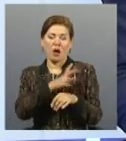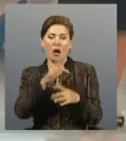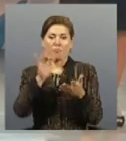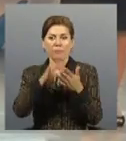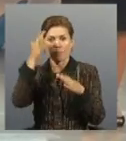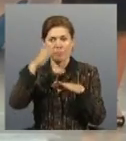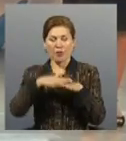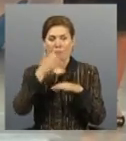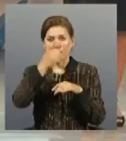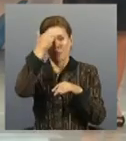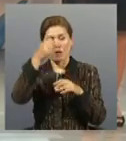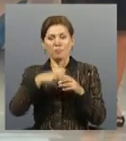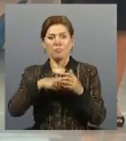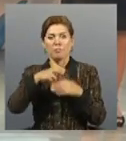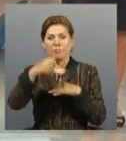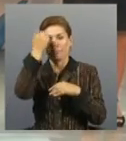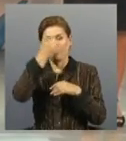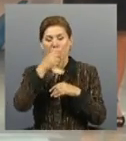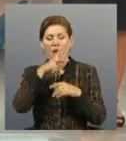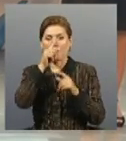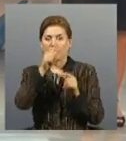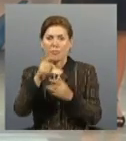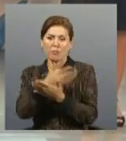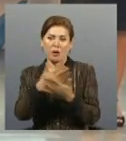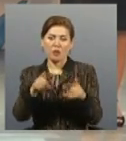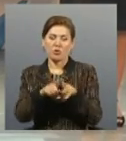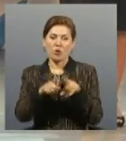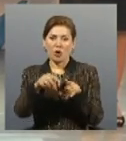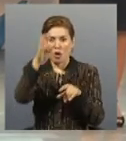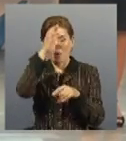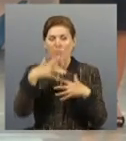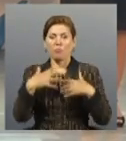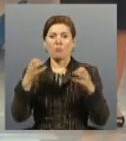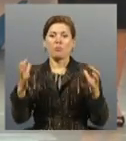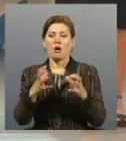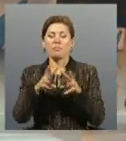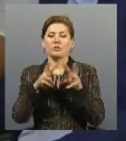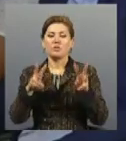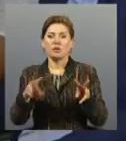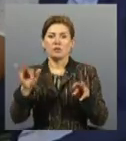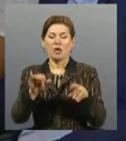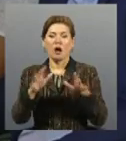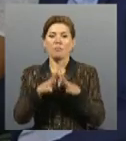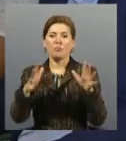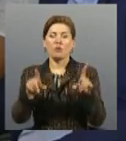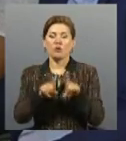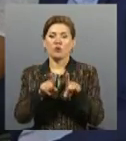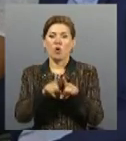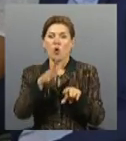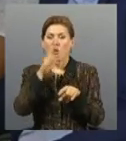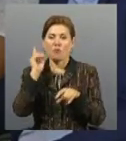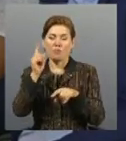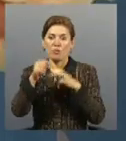әкімі атынан алғыс хаттар мен бағалы сыйлықтар табысталды. Сондай-ақ еліміздің денсаулық сақтау министрлігі ширек ғасырға жуық уақыт